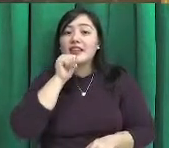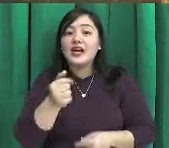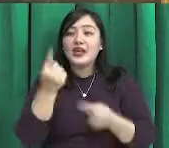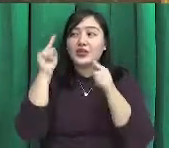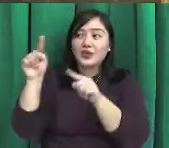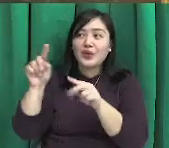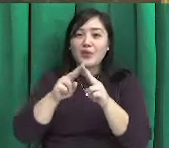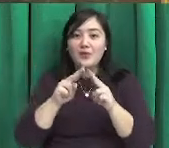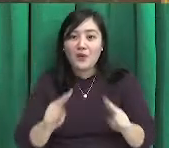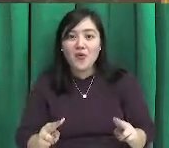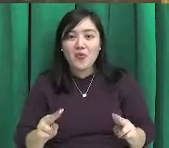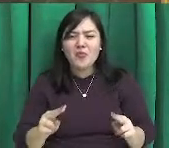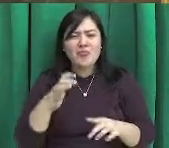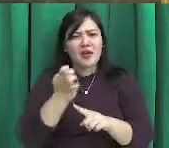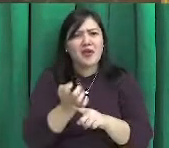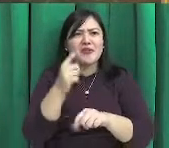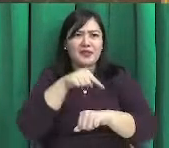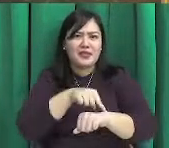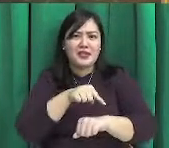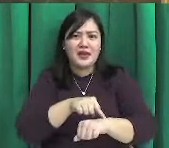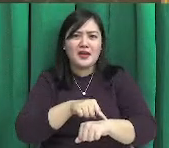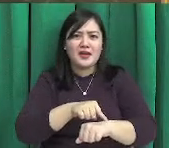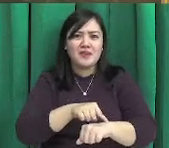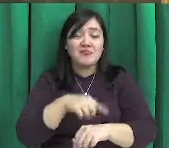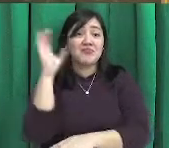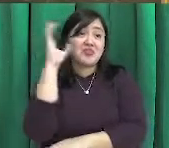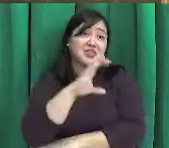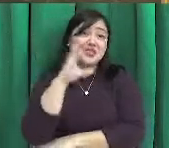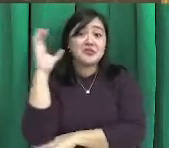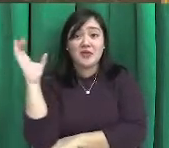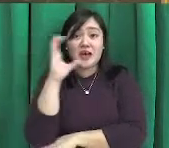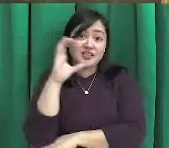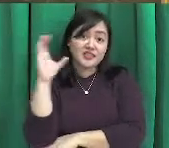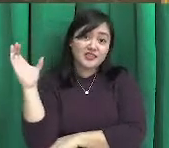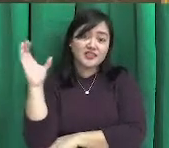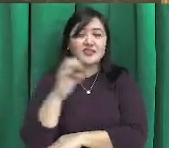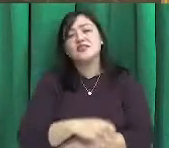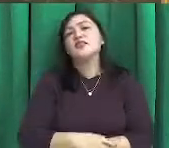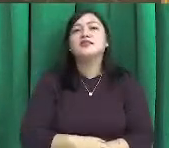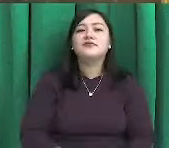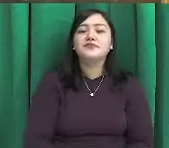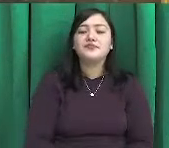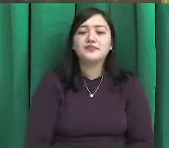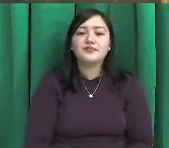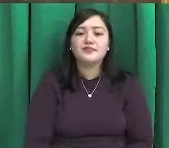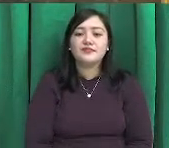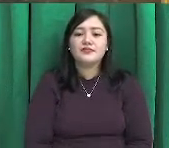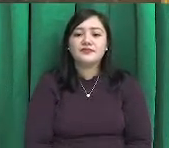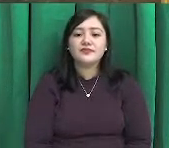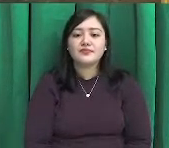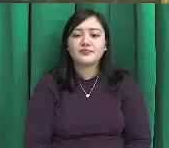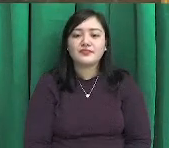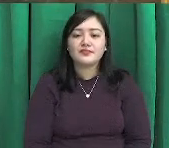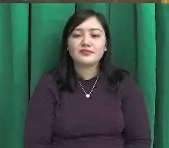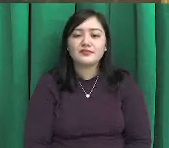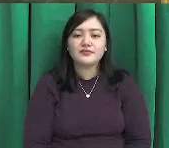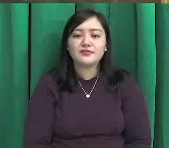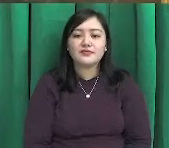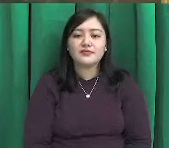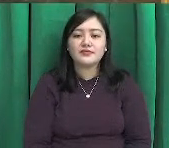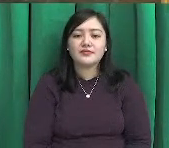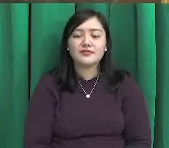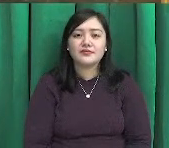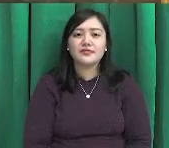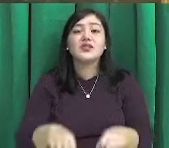ka sa inyo. So ako po yung nagpo-push sa kanya na umuwi sa bahay nila and to connect with his parents. So natuto lang yan siya na umuwi